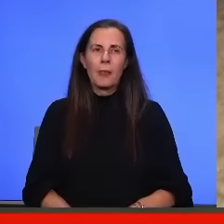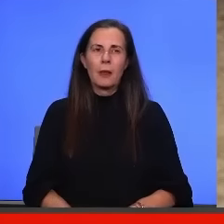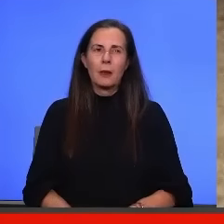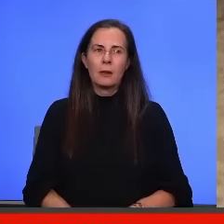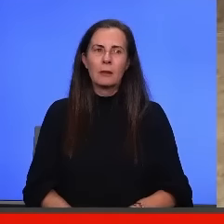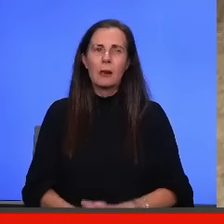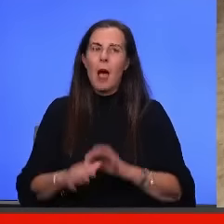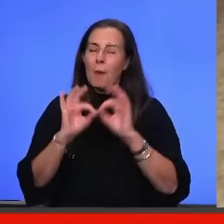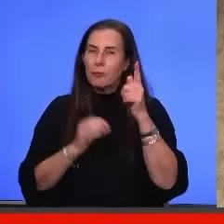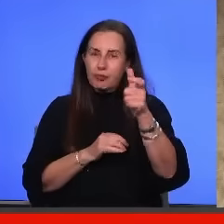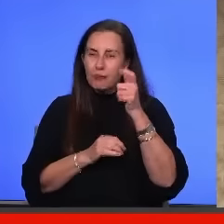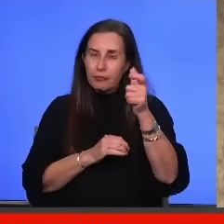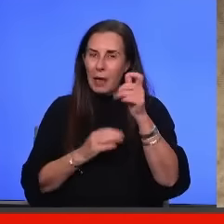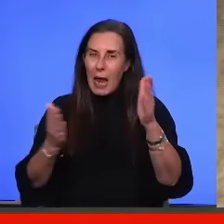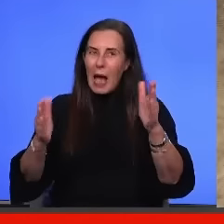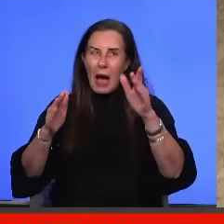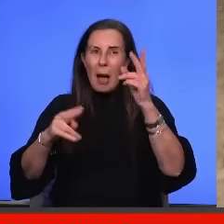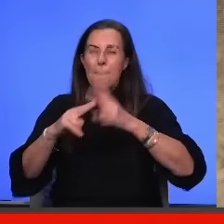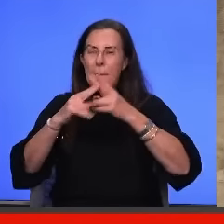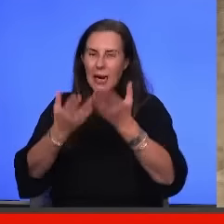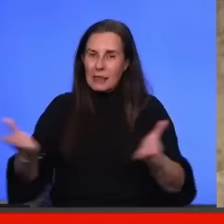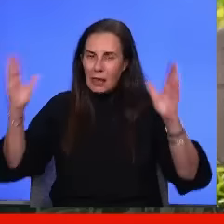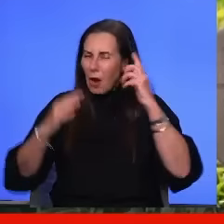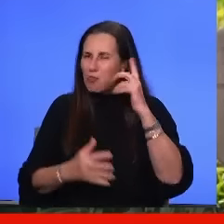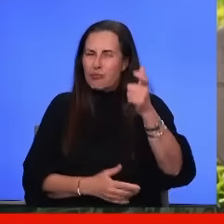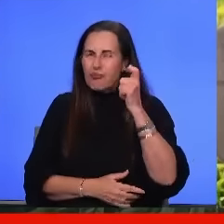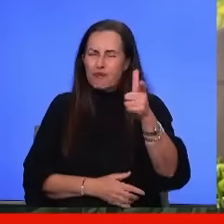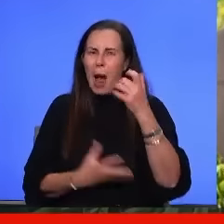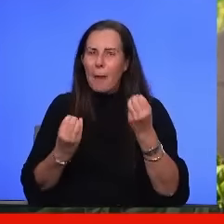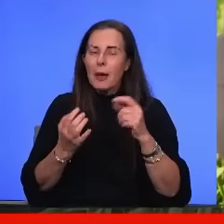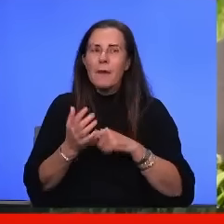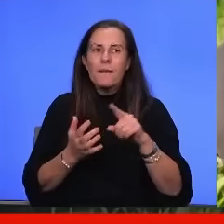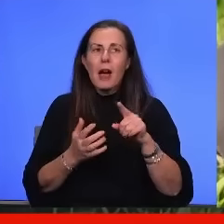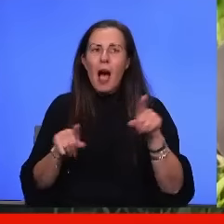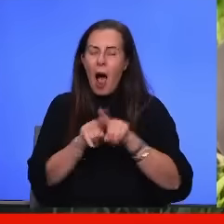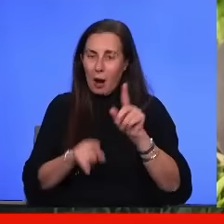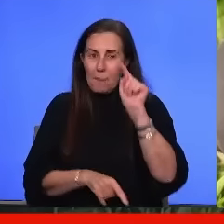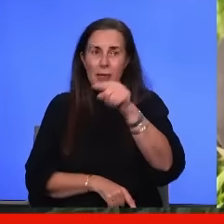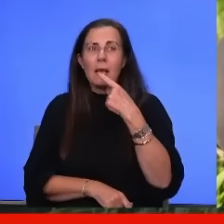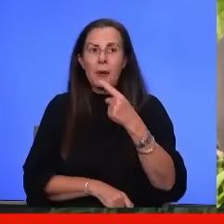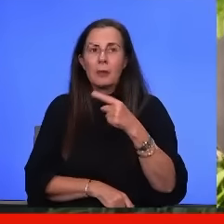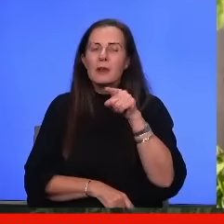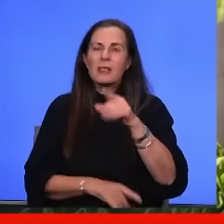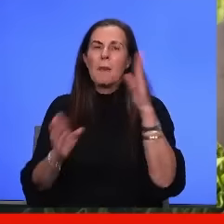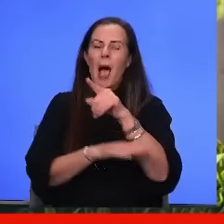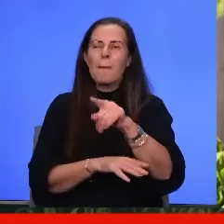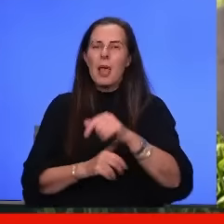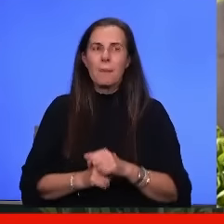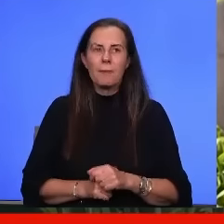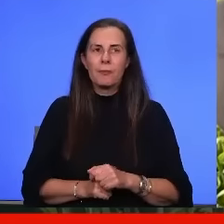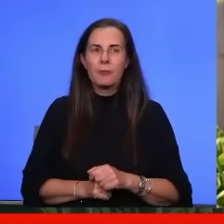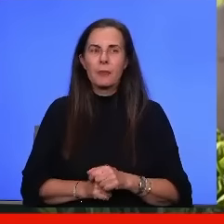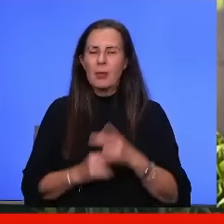ואז מתחילות העיריות לכיוון המחולות? הרבה זמן היה העיריות לכיוון המחולות, ואז גיגי, הוא היה בצד השני, הוא אמר לי, יוחאי, זה מחבלים.